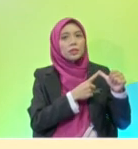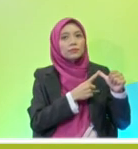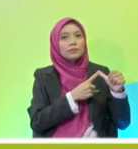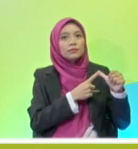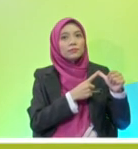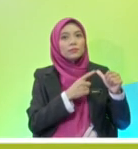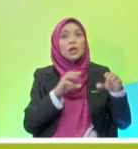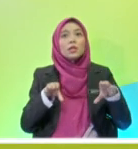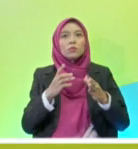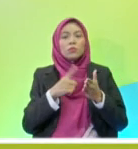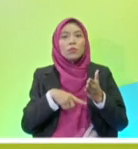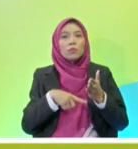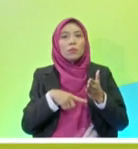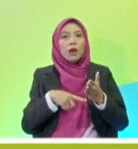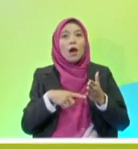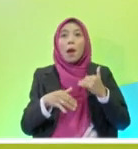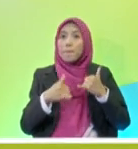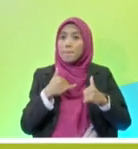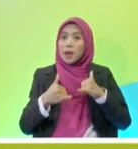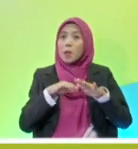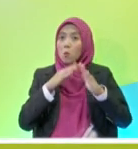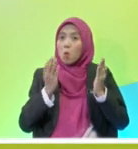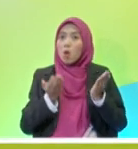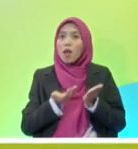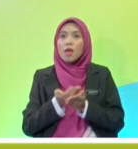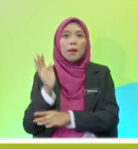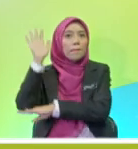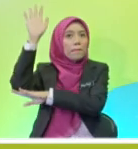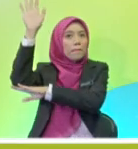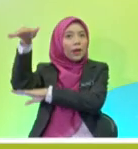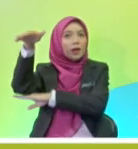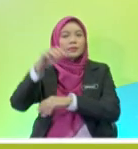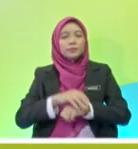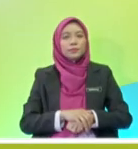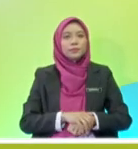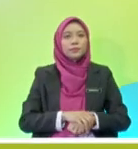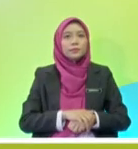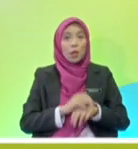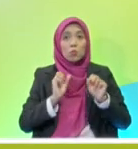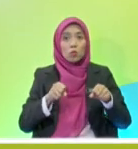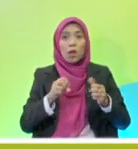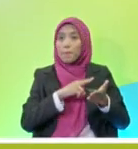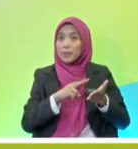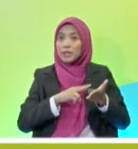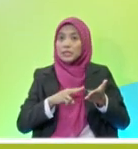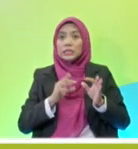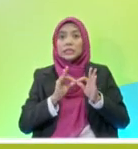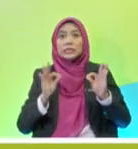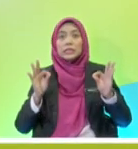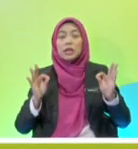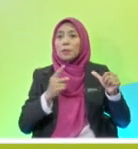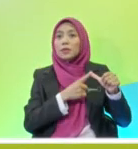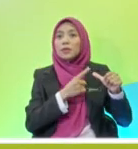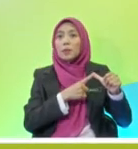main bola tanpa main bola tanpa pandai Oke intisa boleh tak baca ayat yang pertama apa